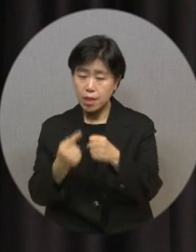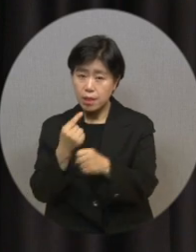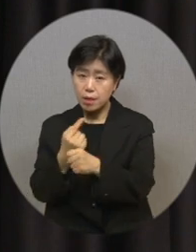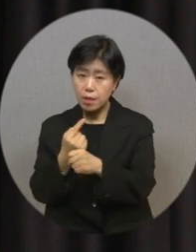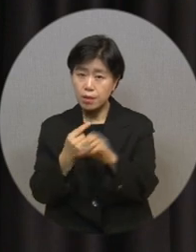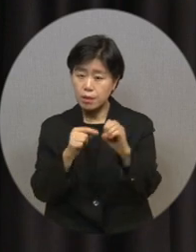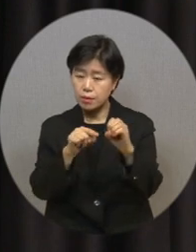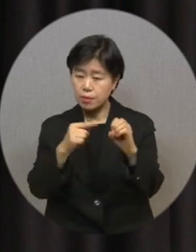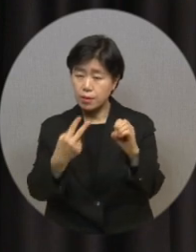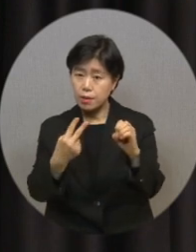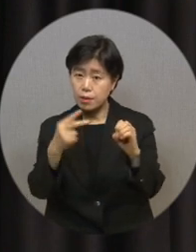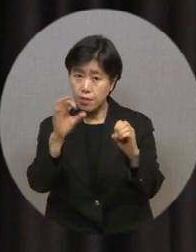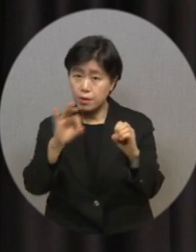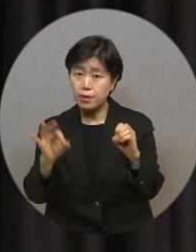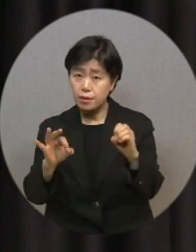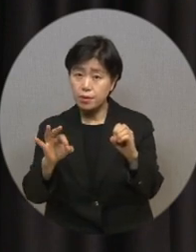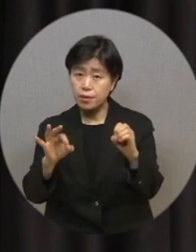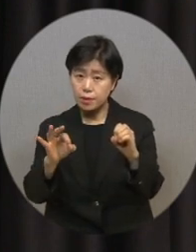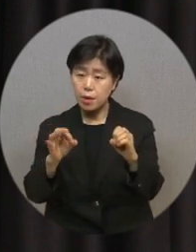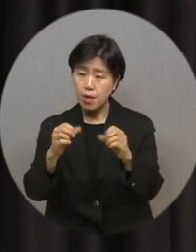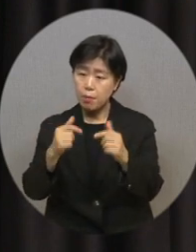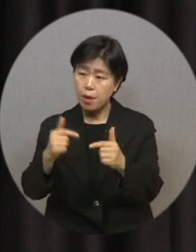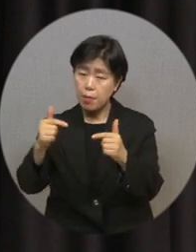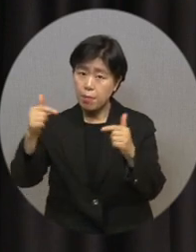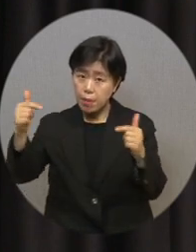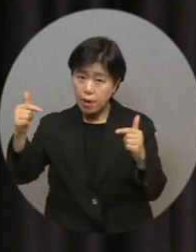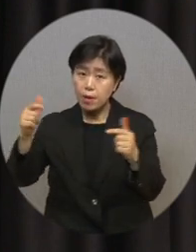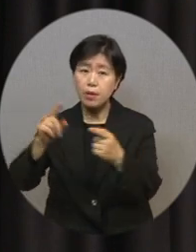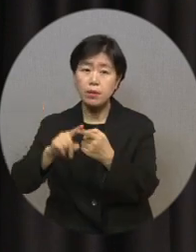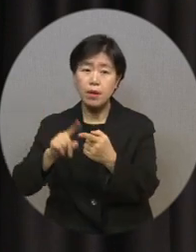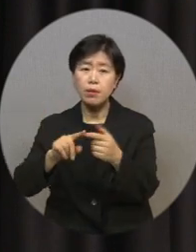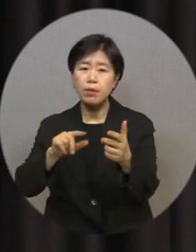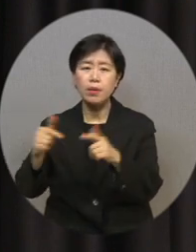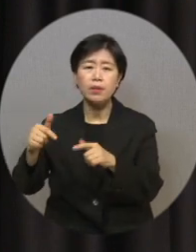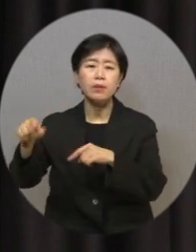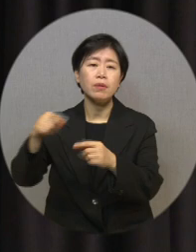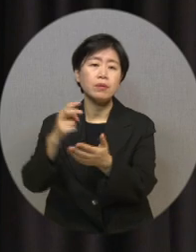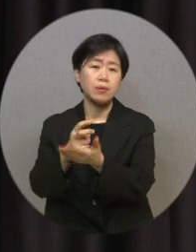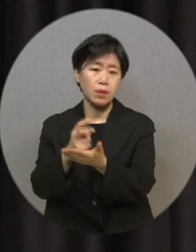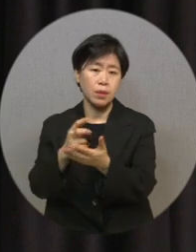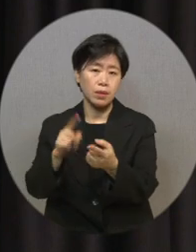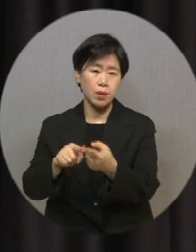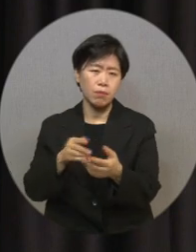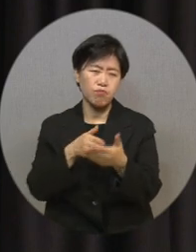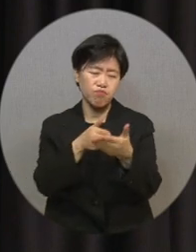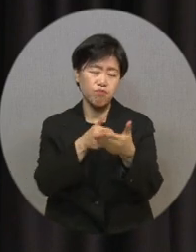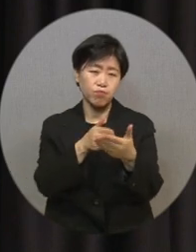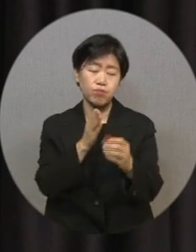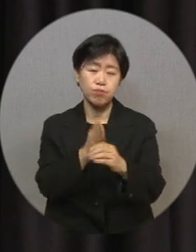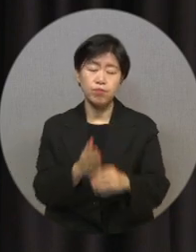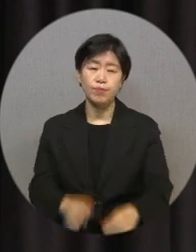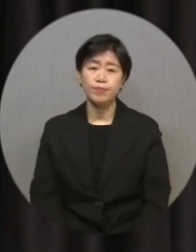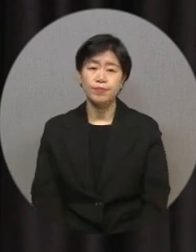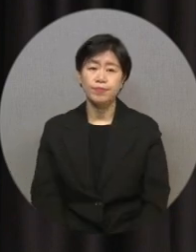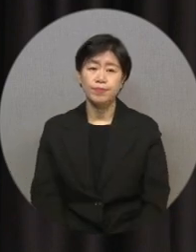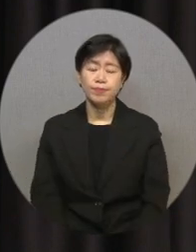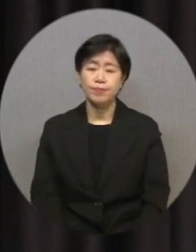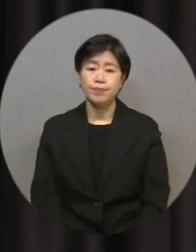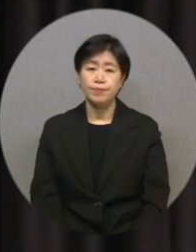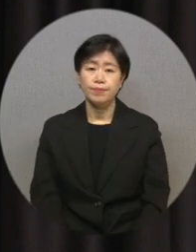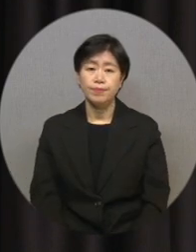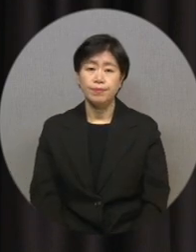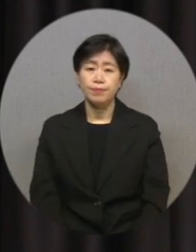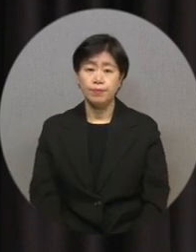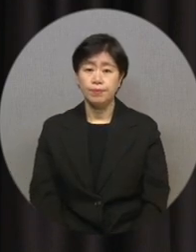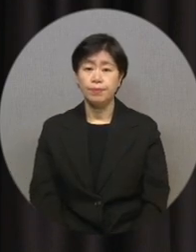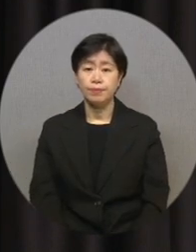5개년 동안에 1% 상향하는 걸 그런 거를 저희가 기반을 마련해서 추진을 하고 있고요 한 축으로는